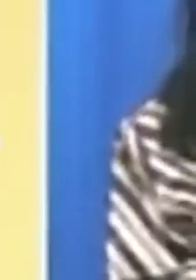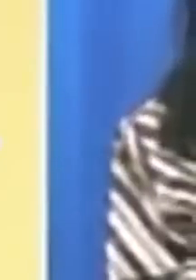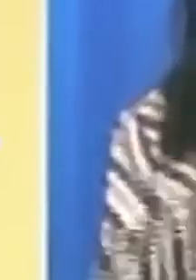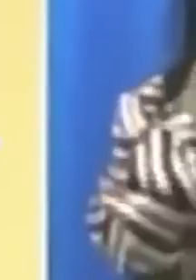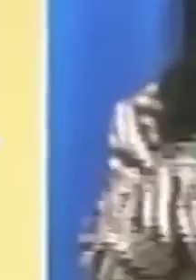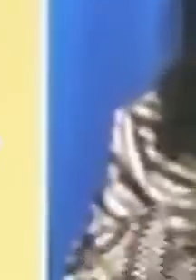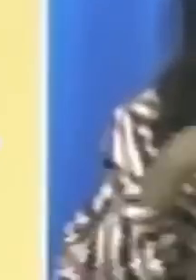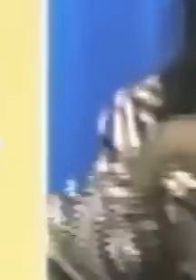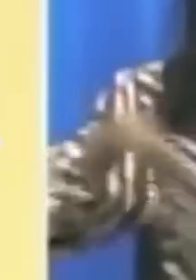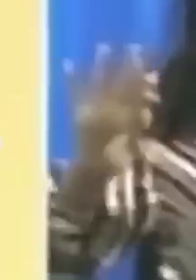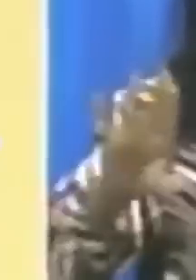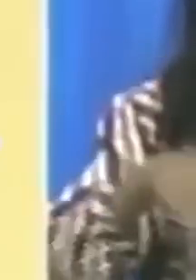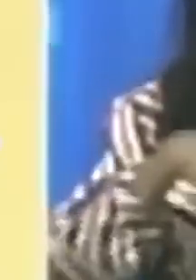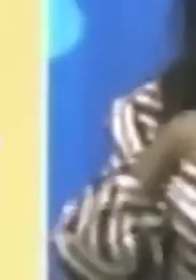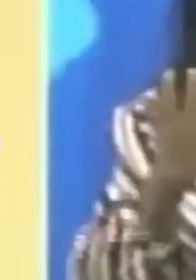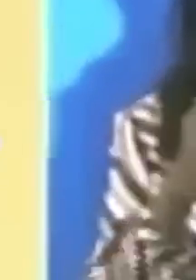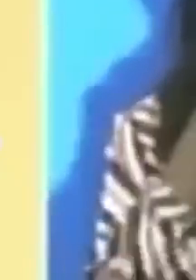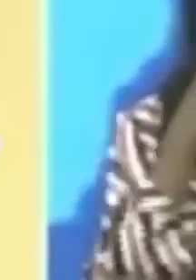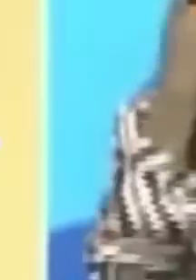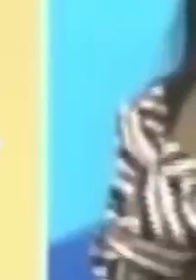ሰዎች ራቁታቸው ሄደው ተነጋገሩ